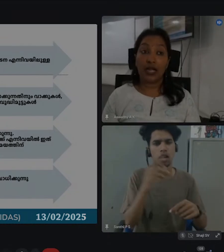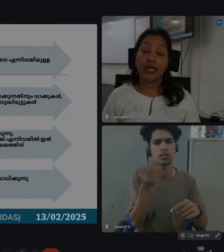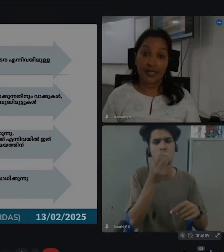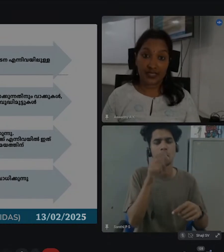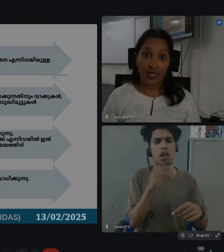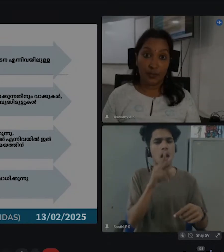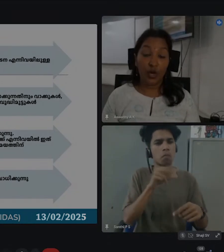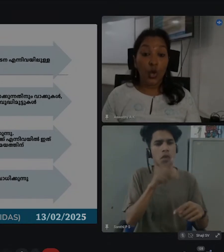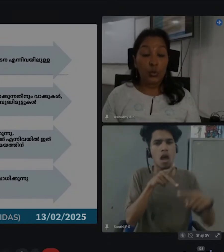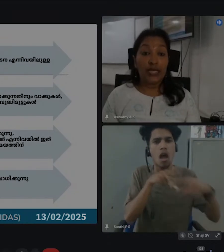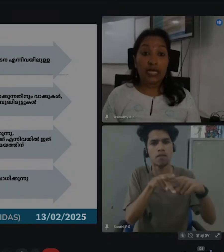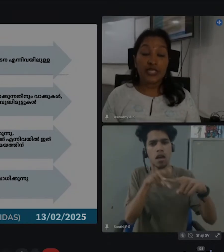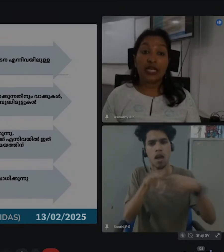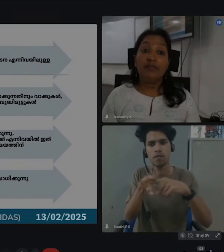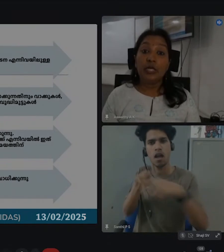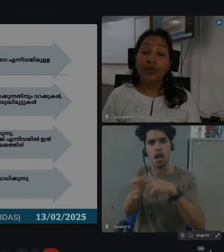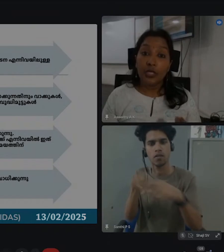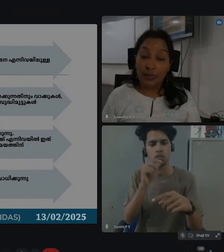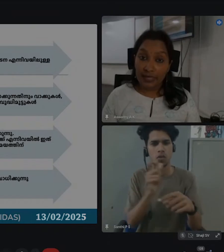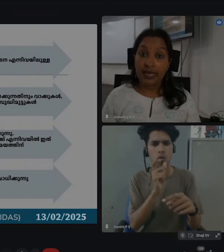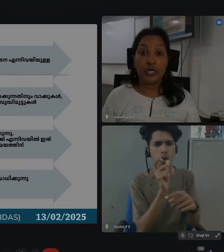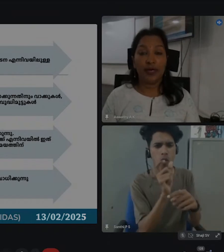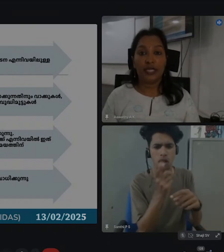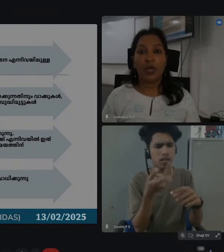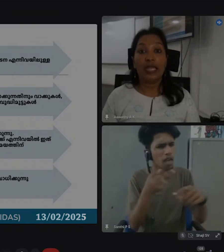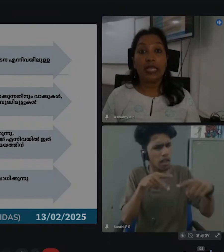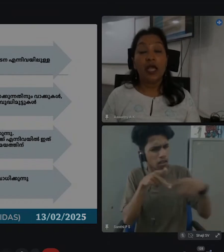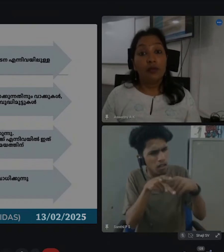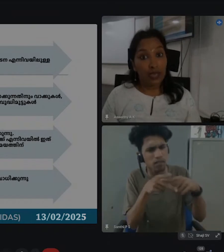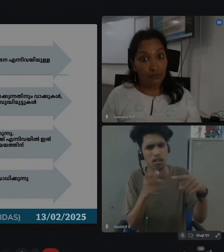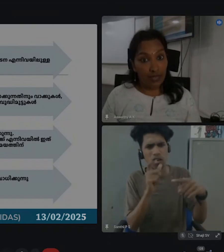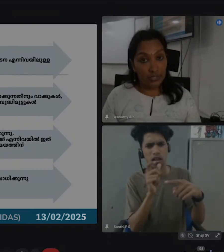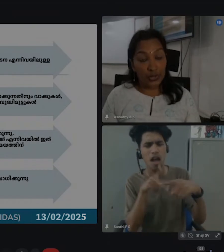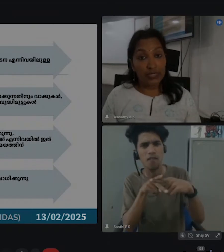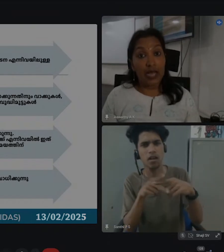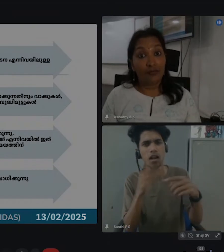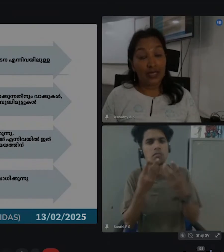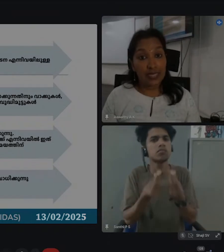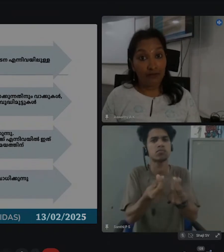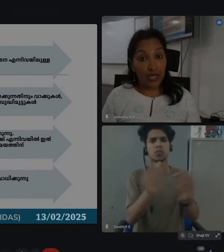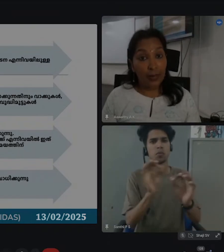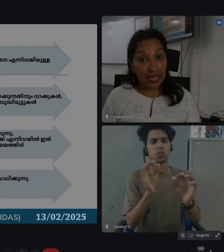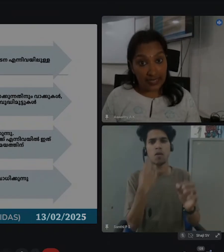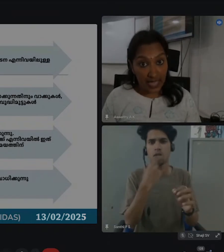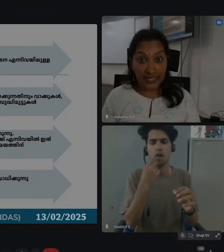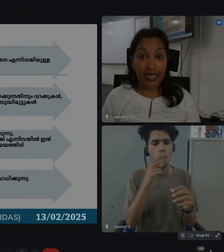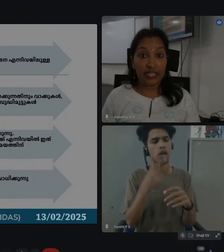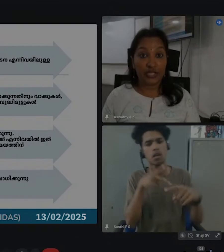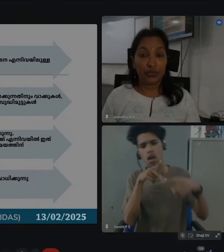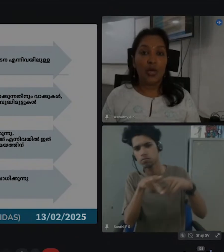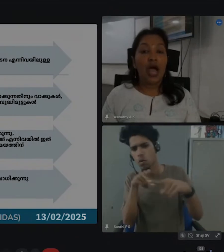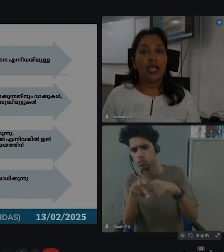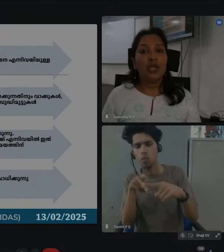വിക്കുള്ള സംസാരിക്കുമ്പോൾ ഒന്നുകിൽ അക്ഷരങ്ങൾ വീണ്ടും വീണ്ടും റിപ്പീറ്റഡ് ആയിട്ട് പറയുന്നു, അല്ലെങ്കിൽ വായ തുറന്ന് ആ വാക്ക് പറയാൻ